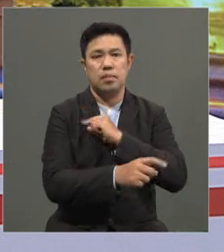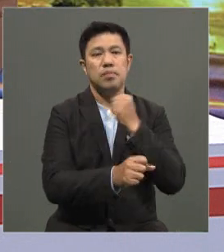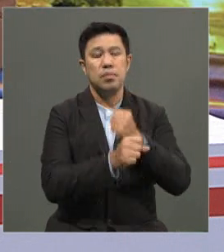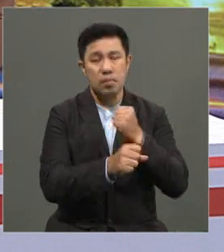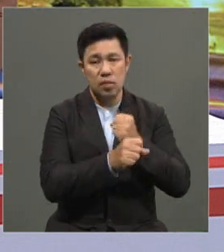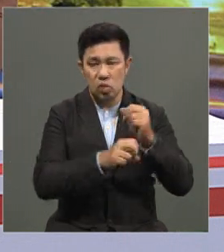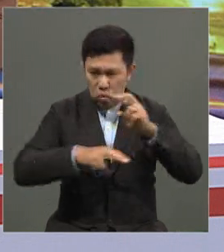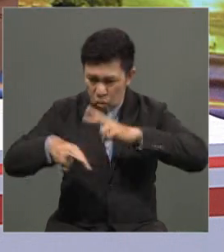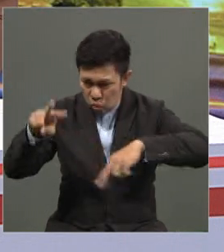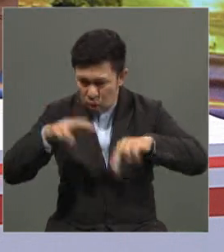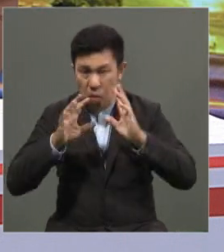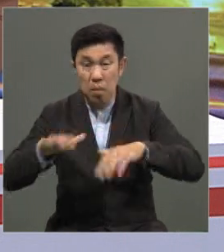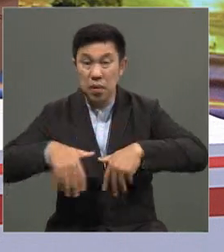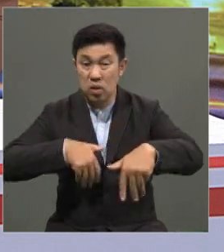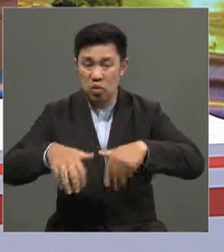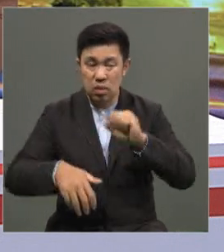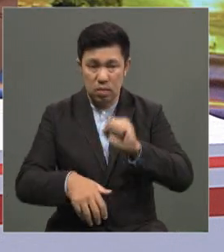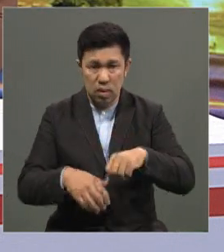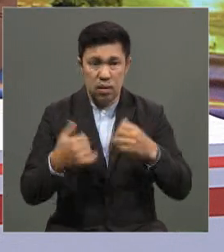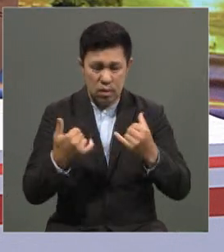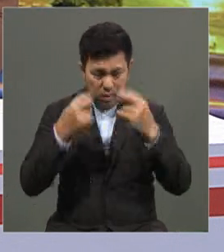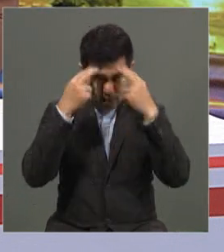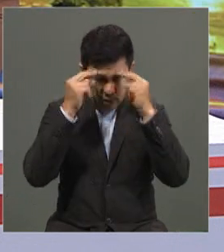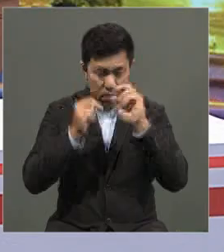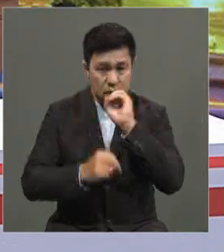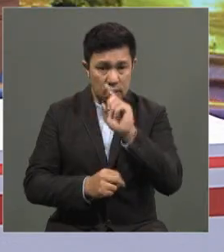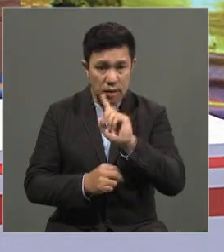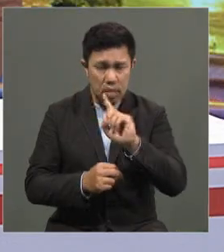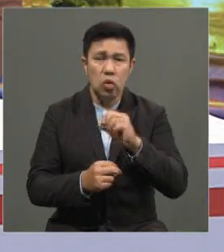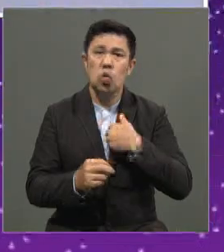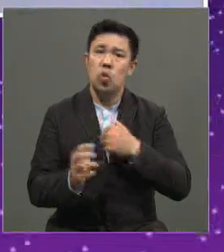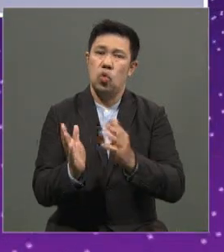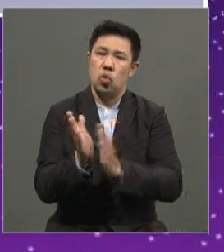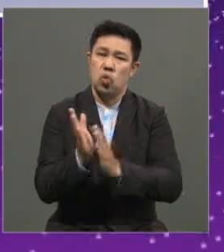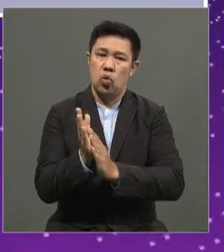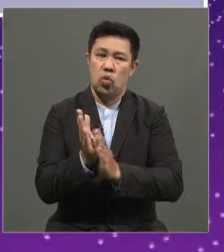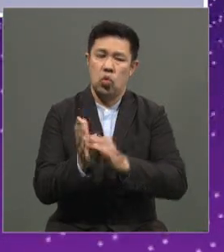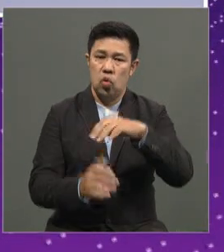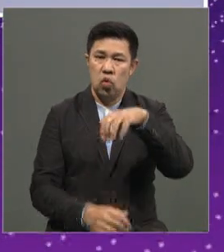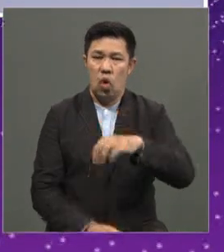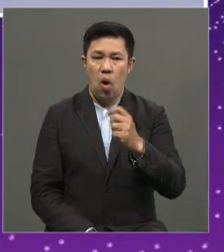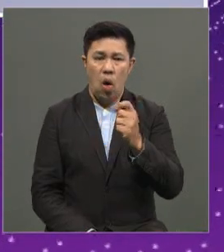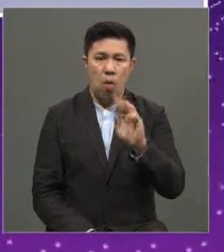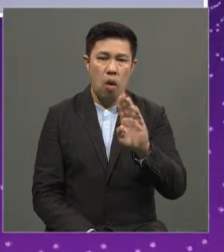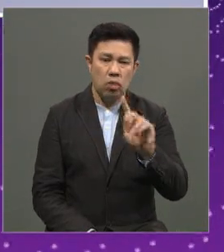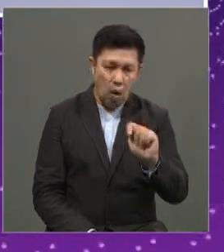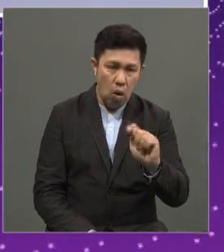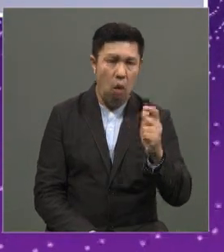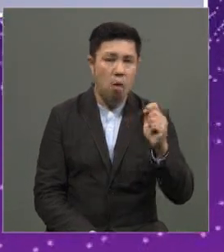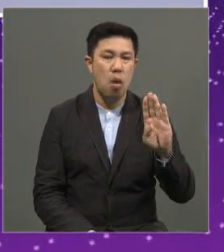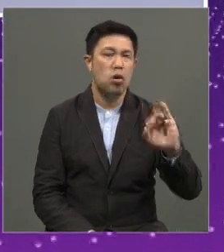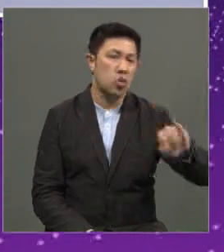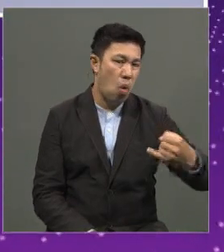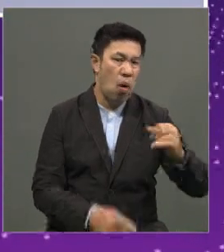านที่ดูแลประชาชนอย่างใกล้ชิดที่สุดนะคะวันนี้นายกรัฐมนตรีได้แสดงความชื่นชมองค์กรปกครองส่วนท้องถิ่นที่ได้รับรางวัลนะคะเป็น